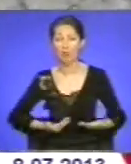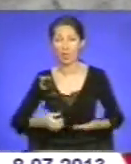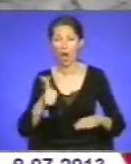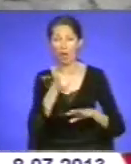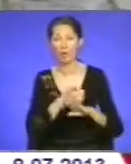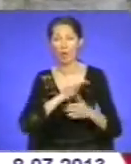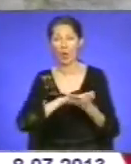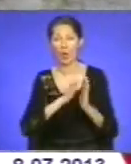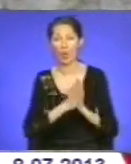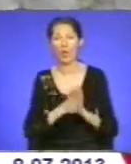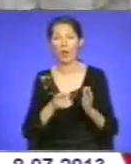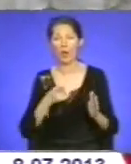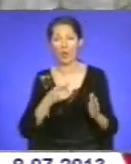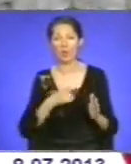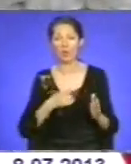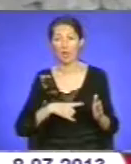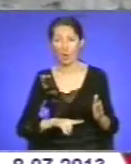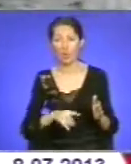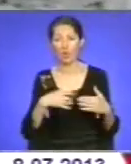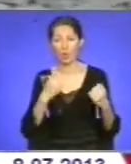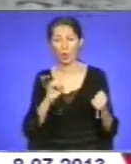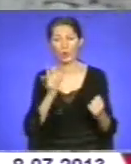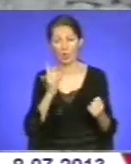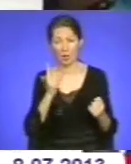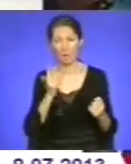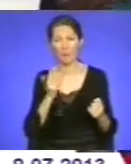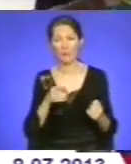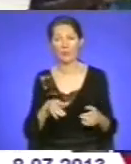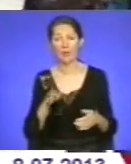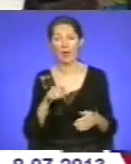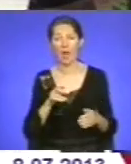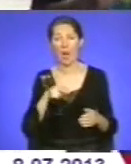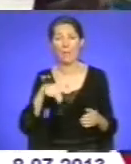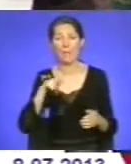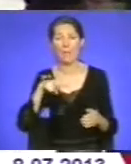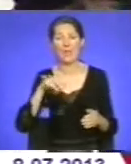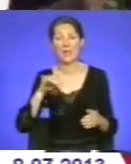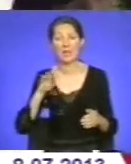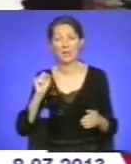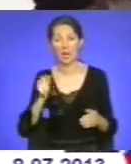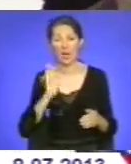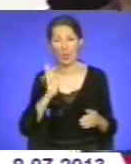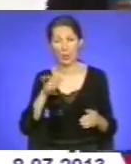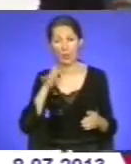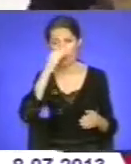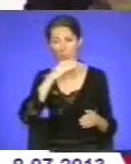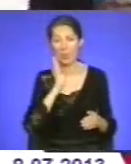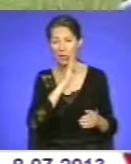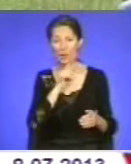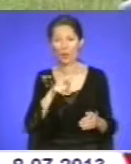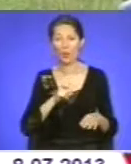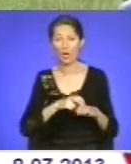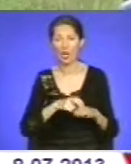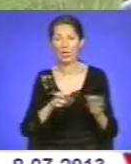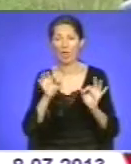батьки на етапі зачаття та виношування. Підлітки – майбутні батьки. Тому лікарі радять їм відмовитись від шкідливих звичок, дбати